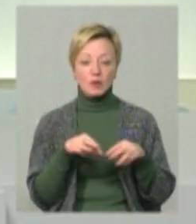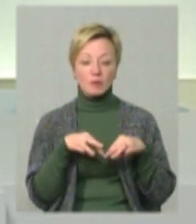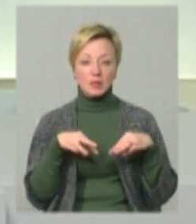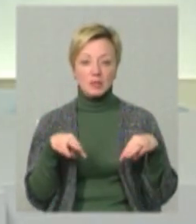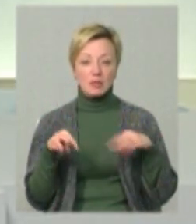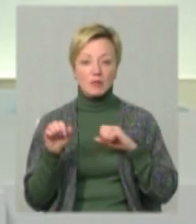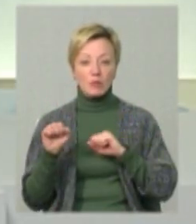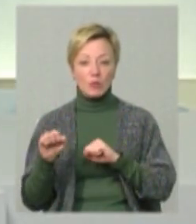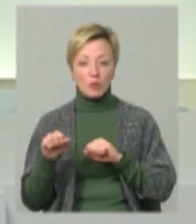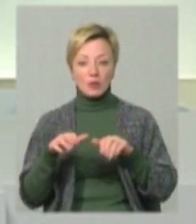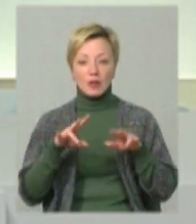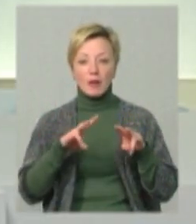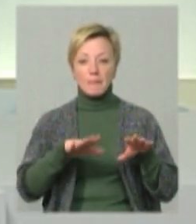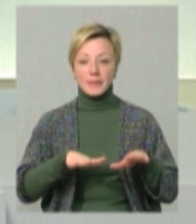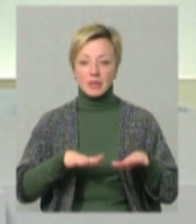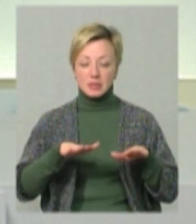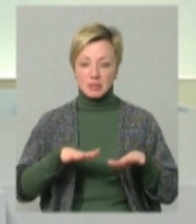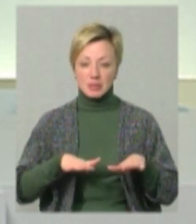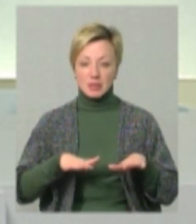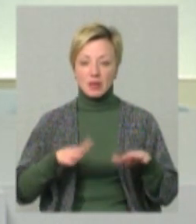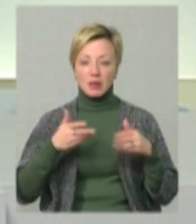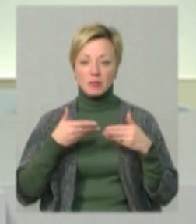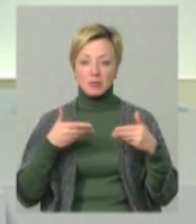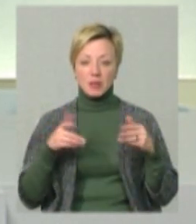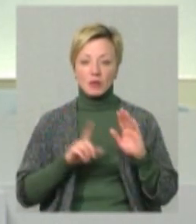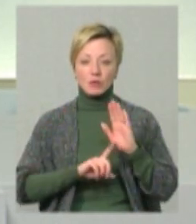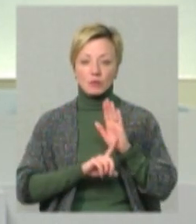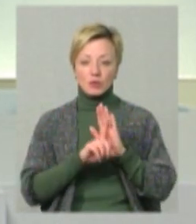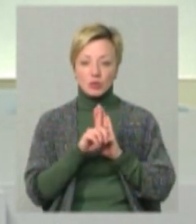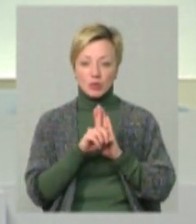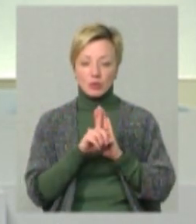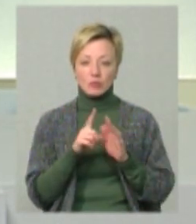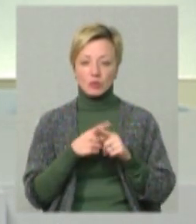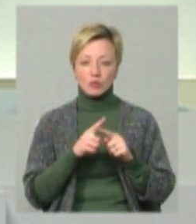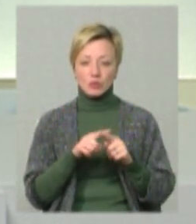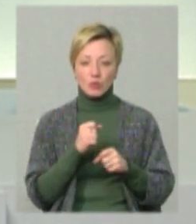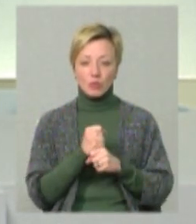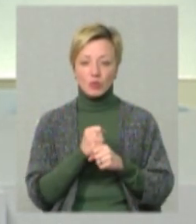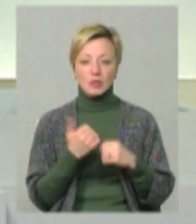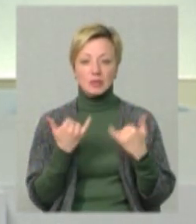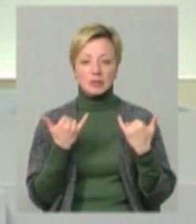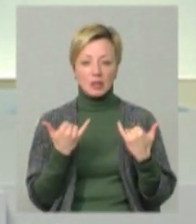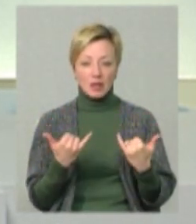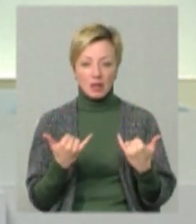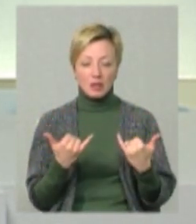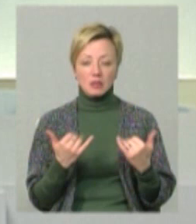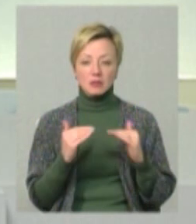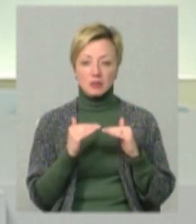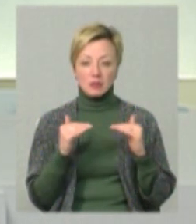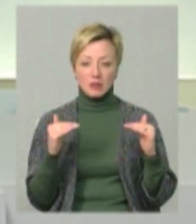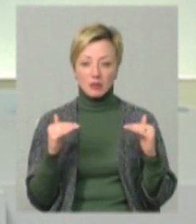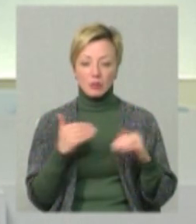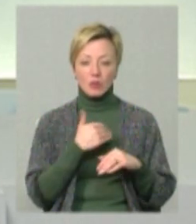від Міністерства оборони на місця, ми розпочнемо цю роботу. Тому зараз на